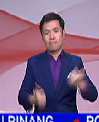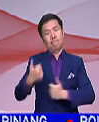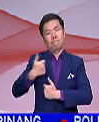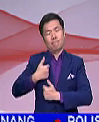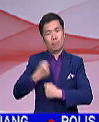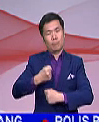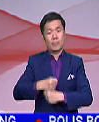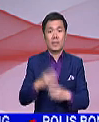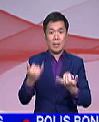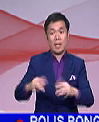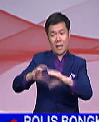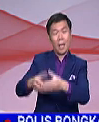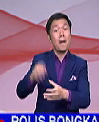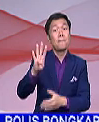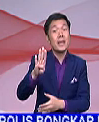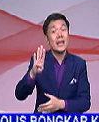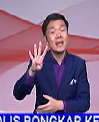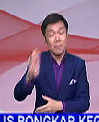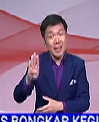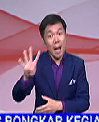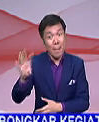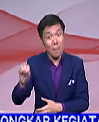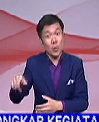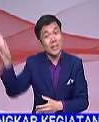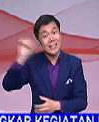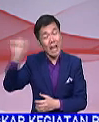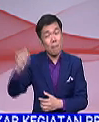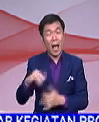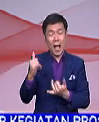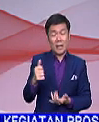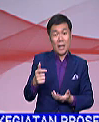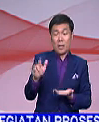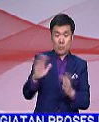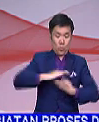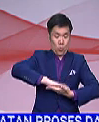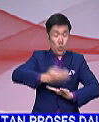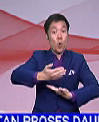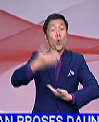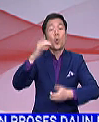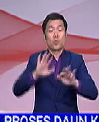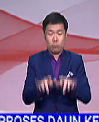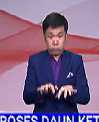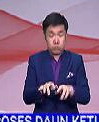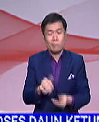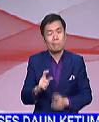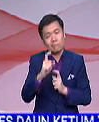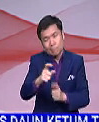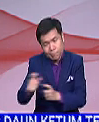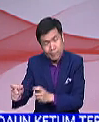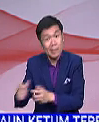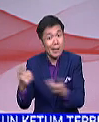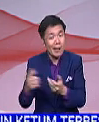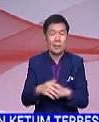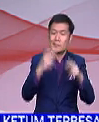Golongan pelajar kategori B40 di Sabah menikmati bantuan kemudahan komputer riba inisiatif kerajaan negeri melalui